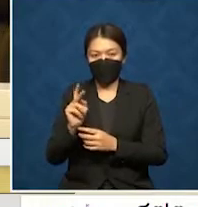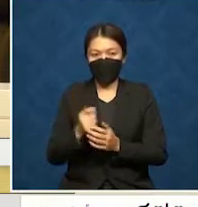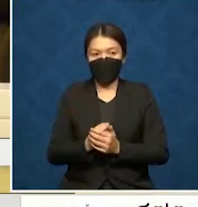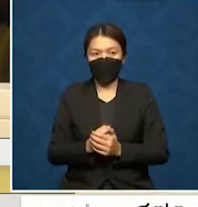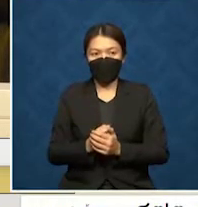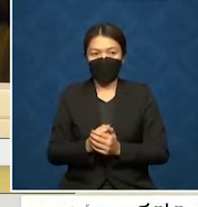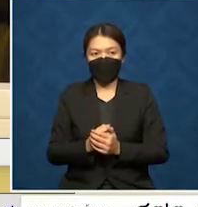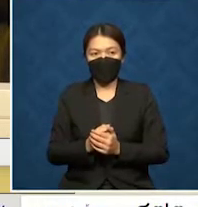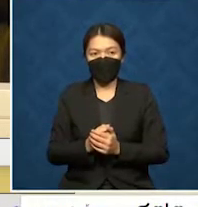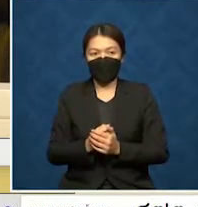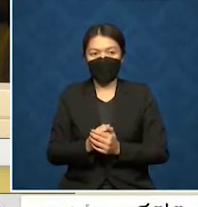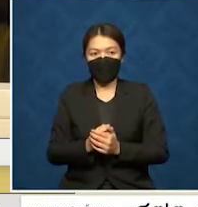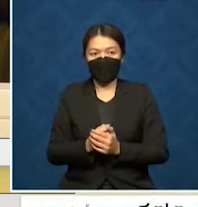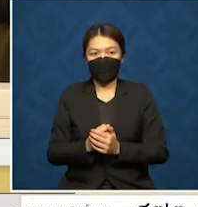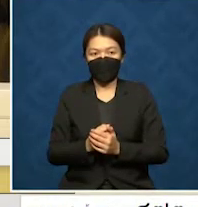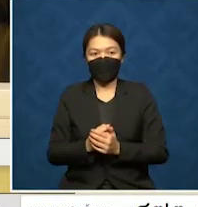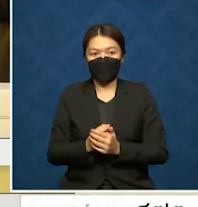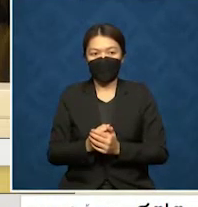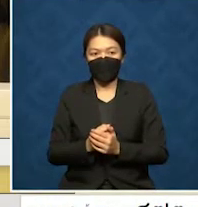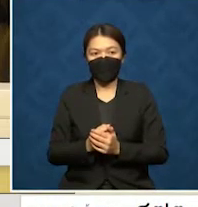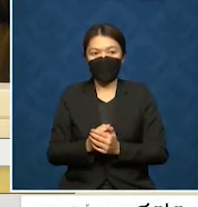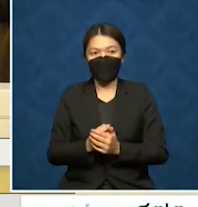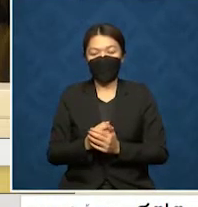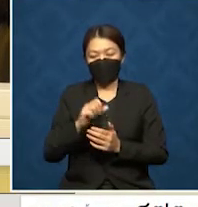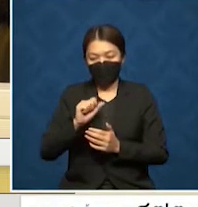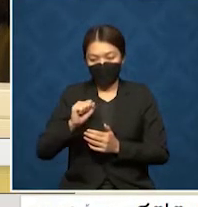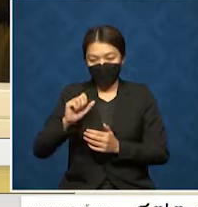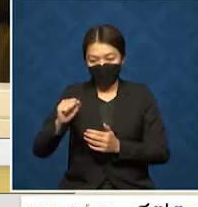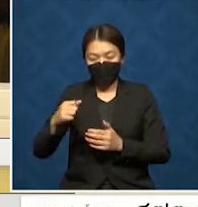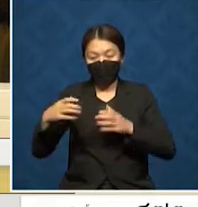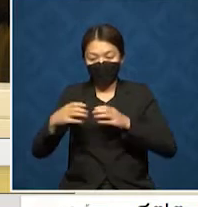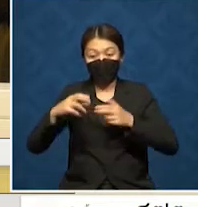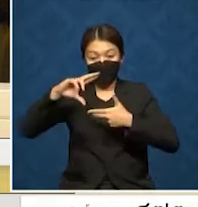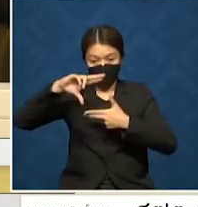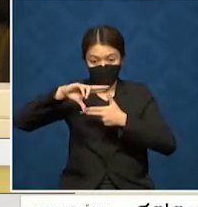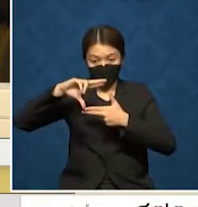สมาชิกสภาผู้แทนราษฎรบัญชีรายชื่อของพลังประชารั